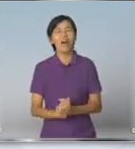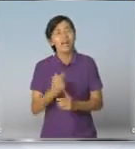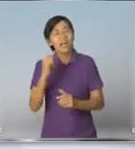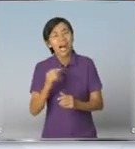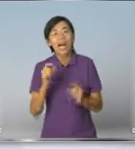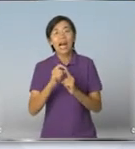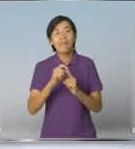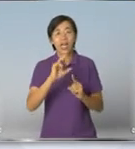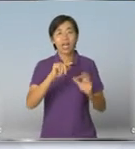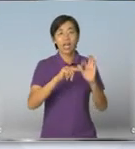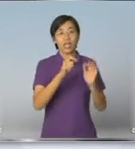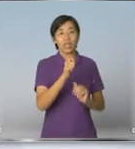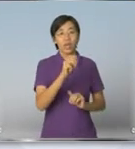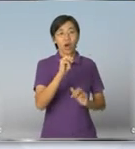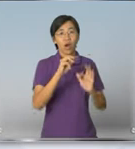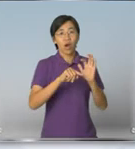ง